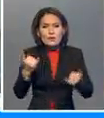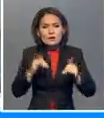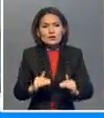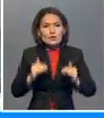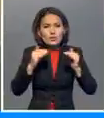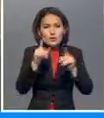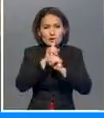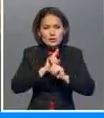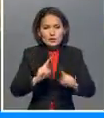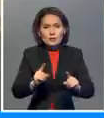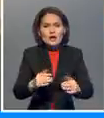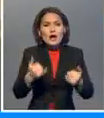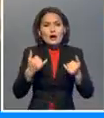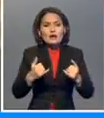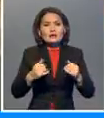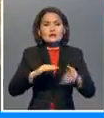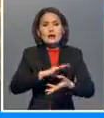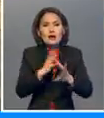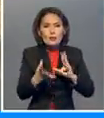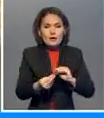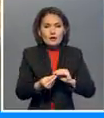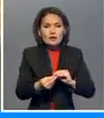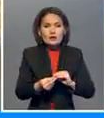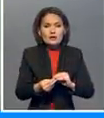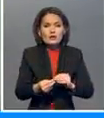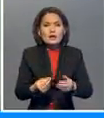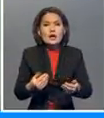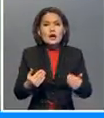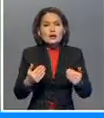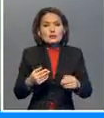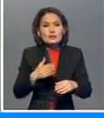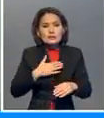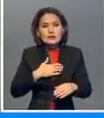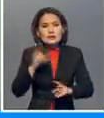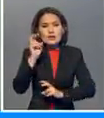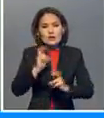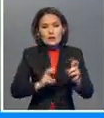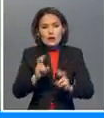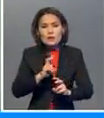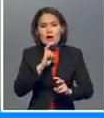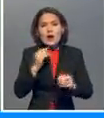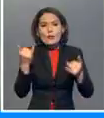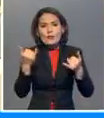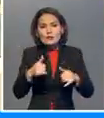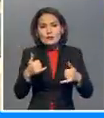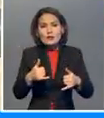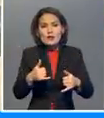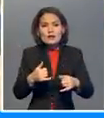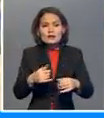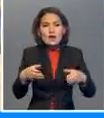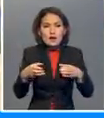шетелдік ірі кен орындарынан әлемдік баға бойынша сатып алған ғана оның бағасы өсуі мүмкін. Ал біздің зауыттарға мұнайды негізінен